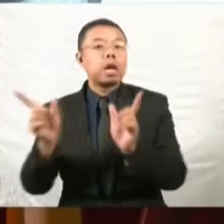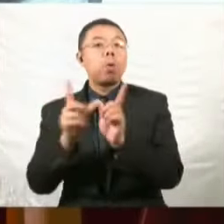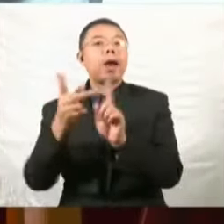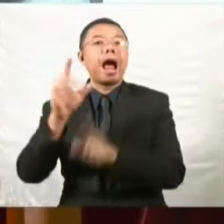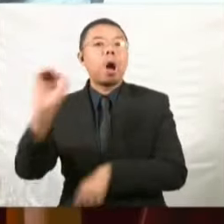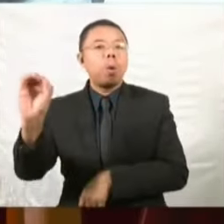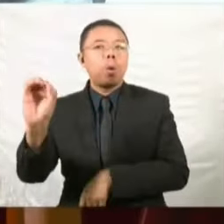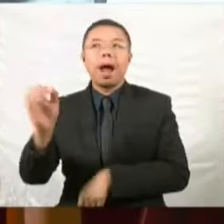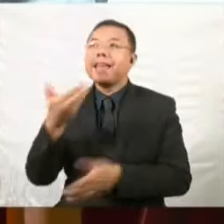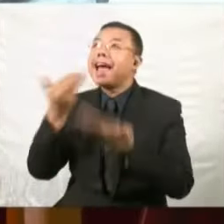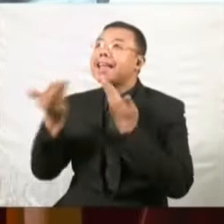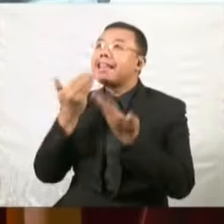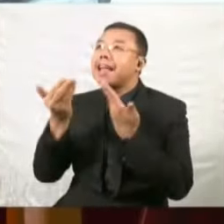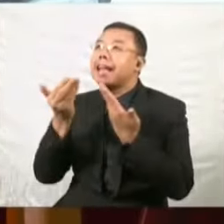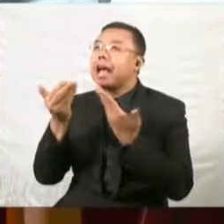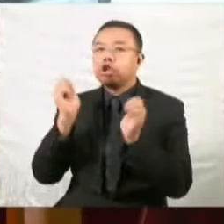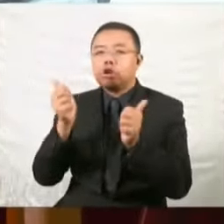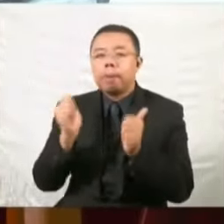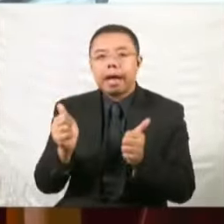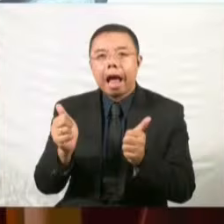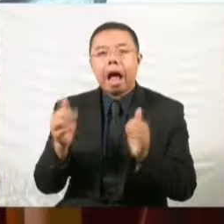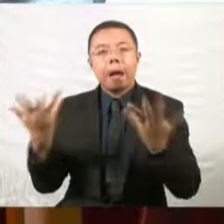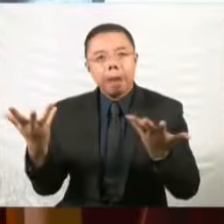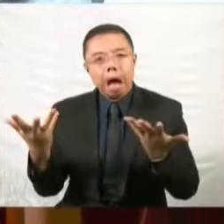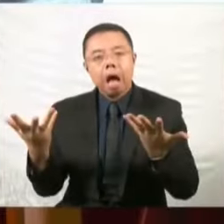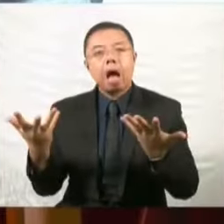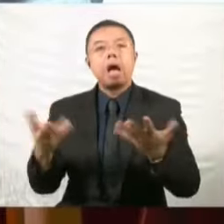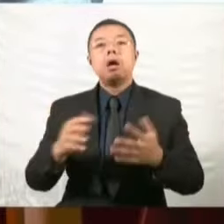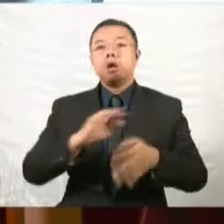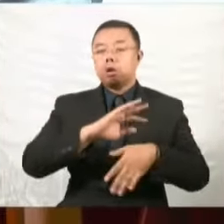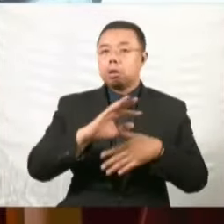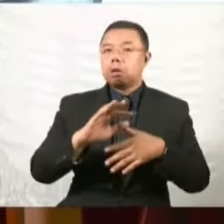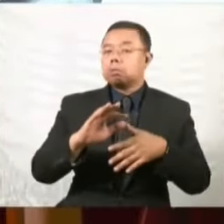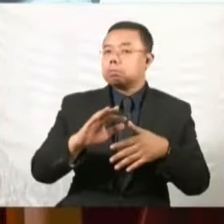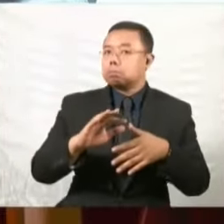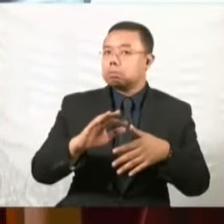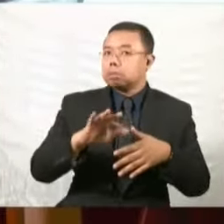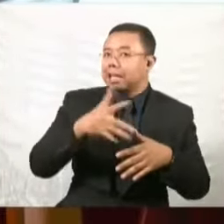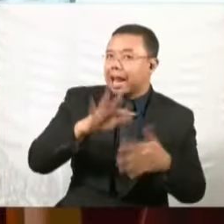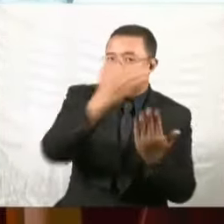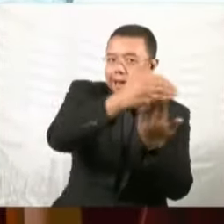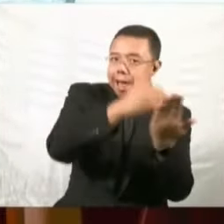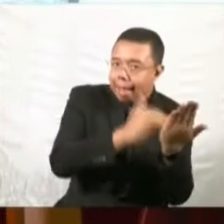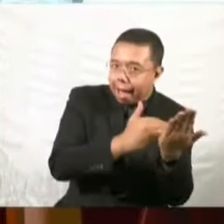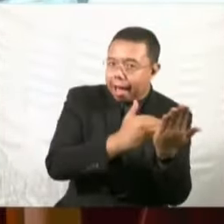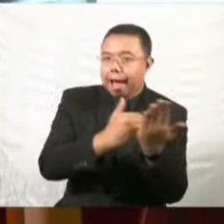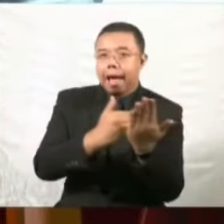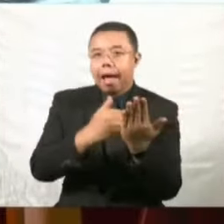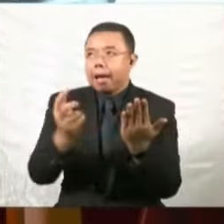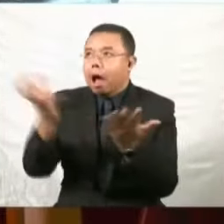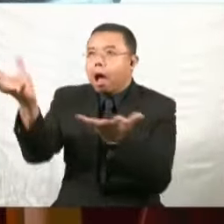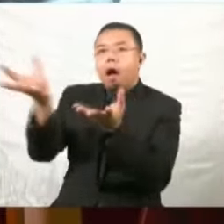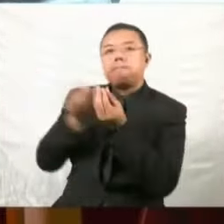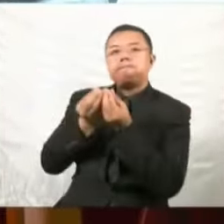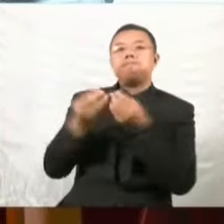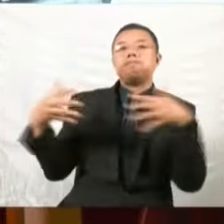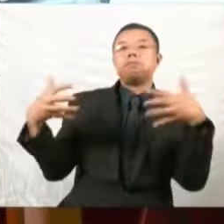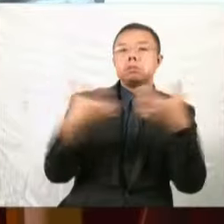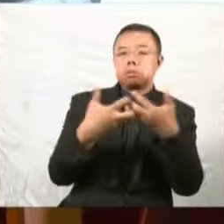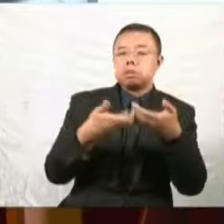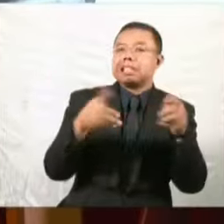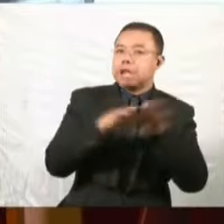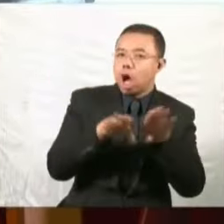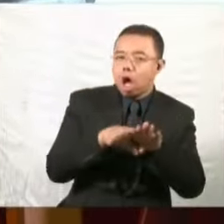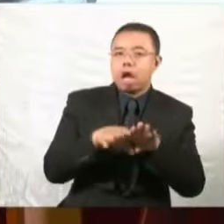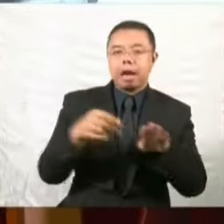Who untuk menyinkronkan apa yang menjadi data-data dan apa yang kami alami yang